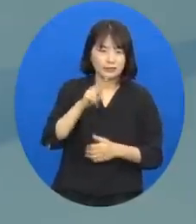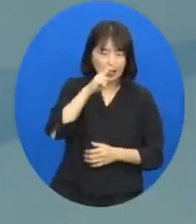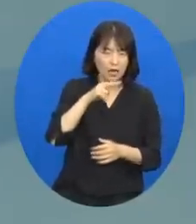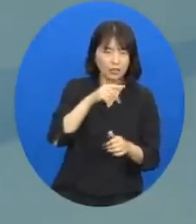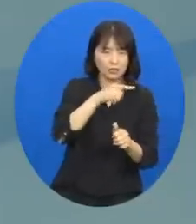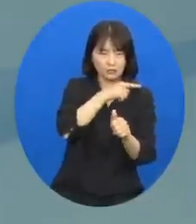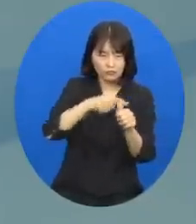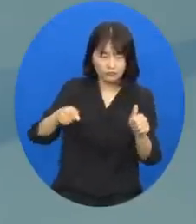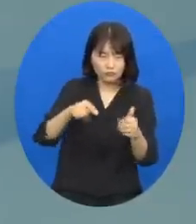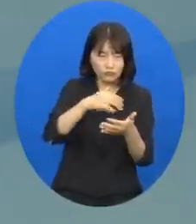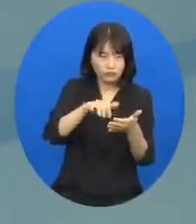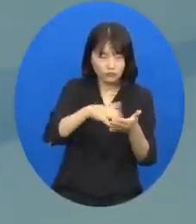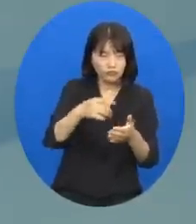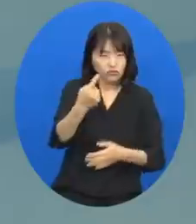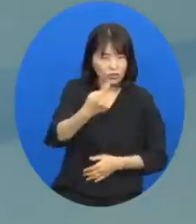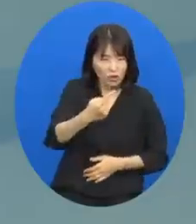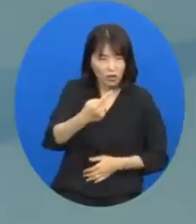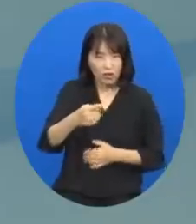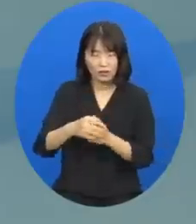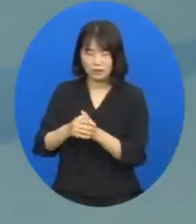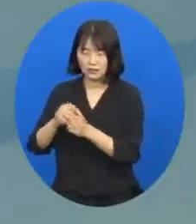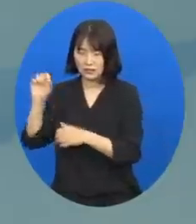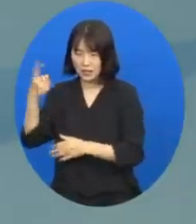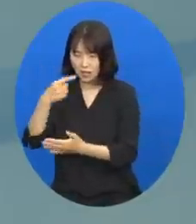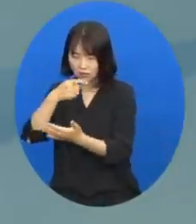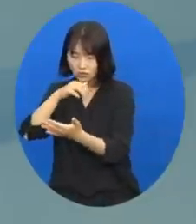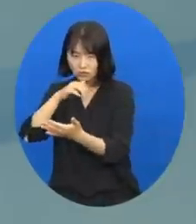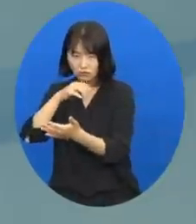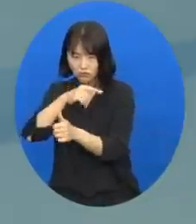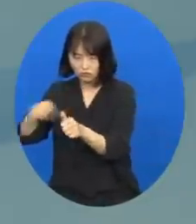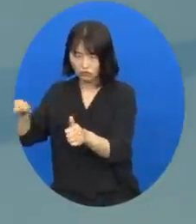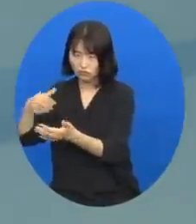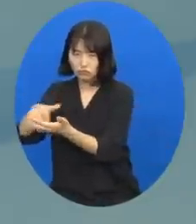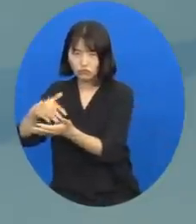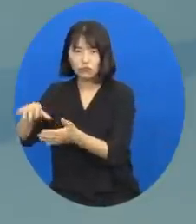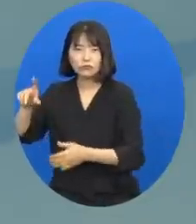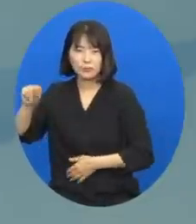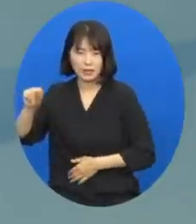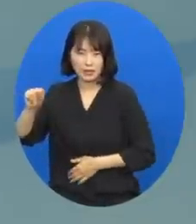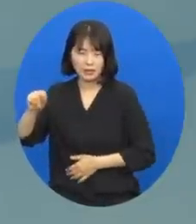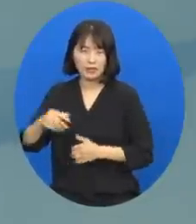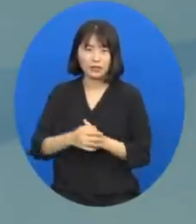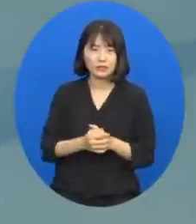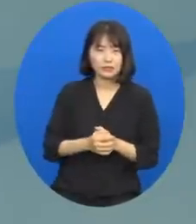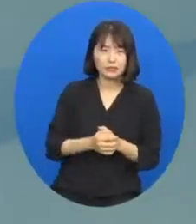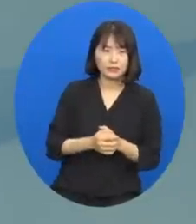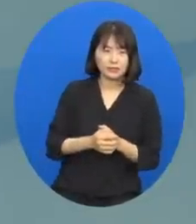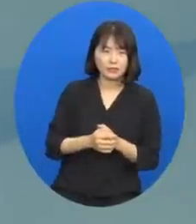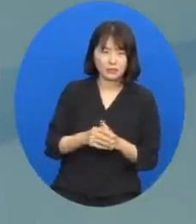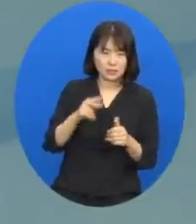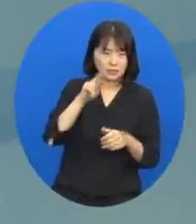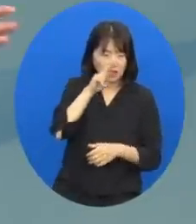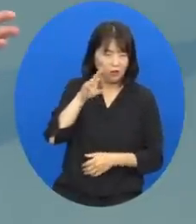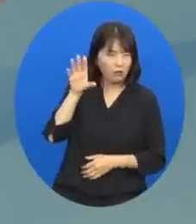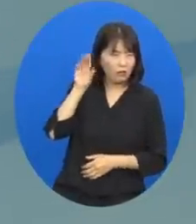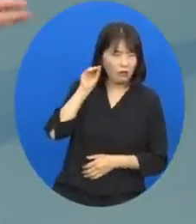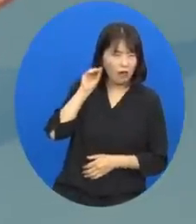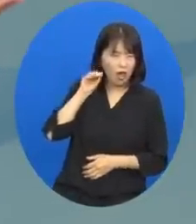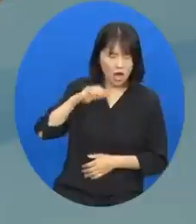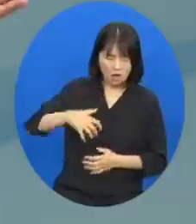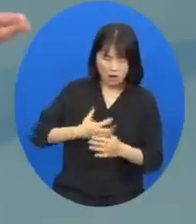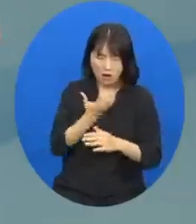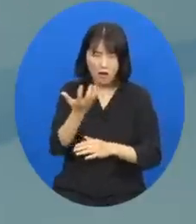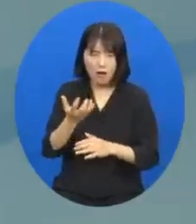이로다 앉아라 사울이 그 말에 불쾌 하여 심히 노하여 이르되 다윗의 새기는 마늘 올리고 내게는 천천 많은 돌리니